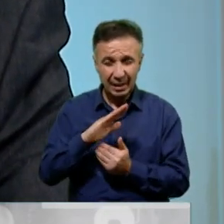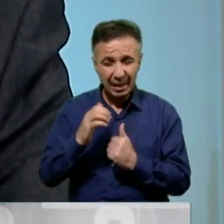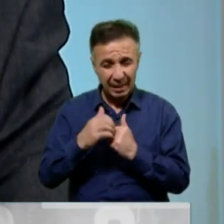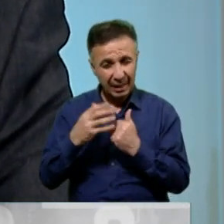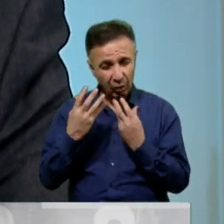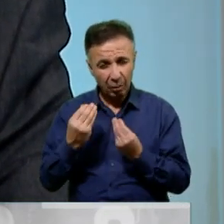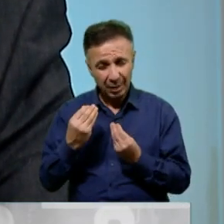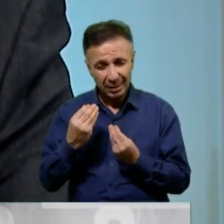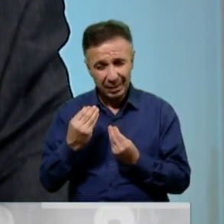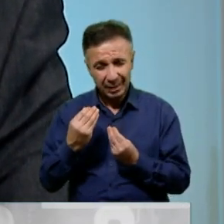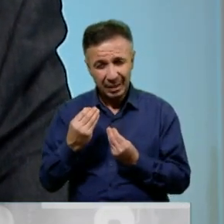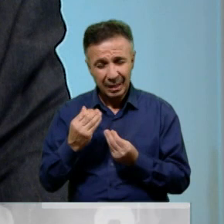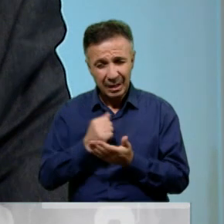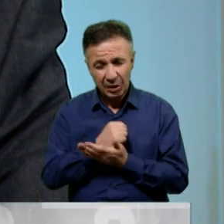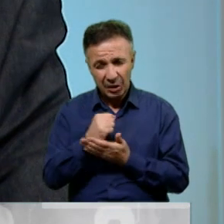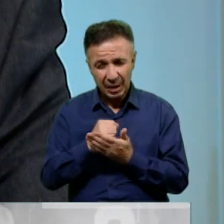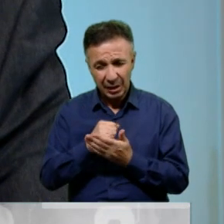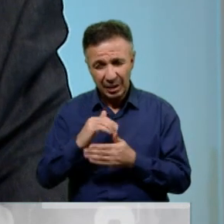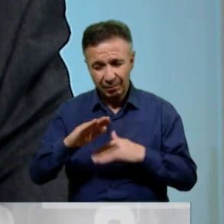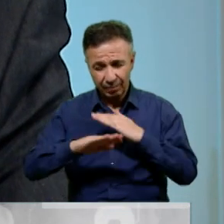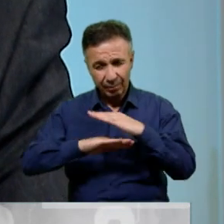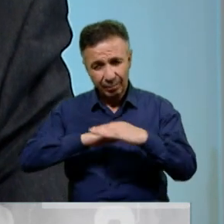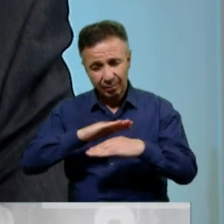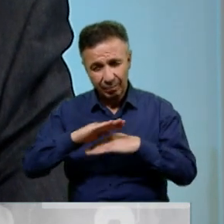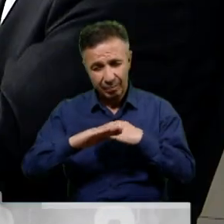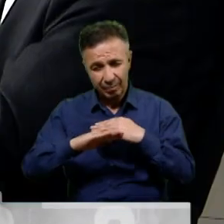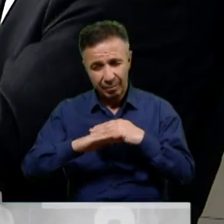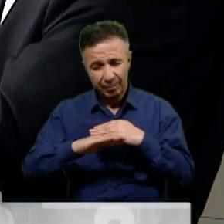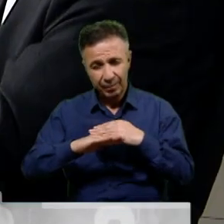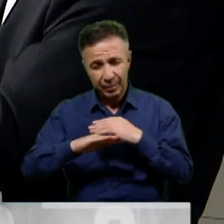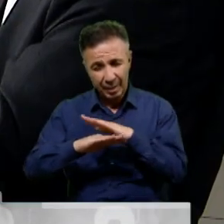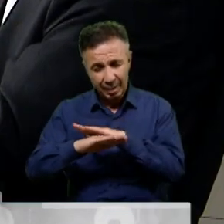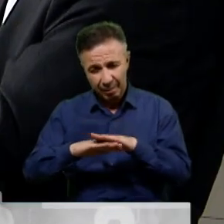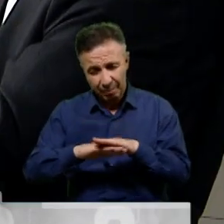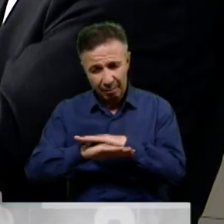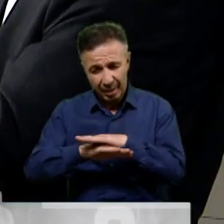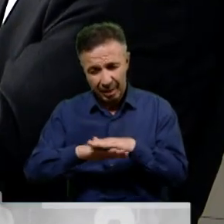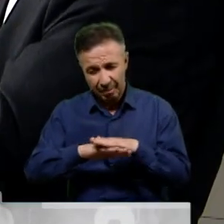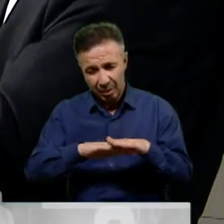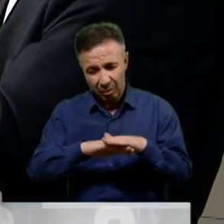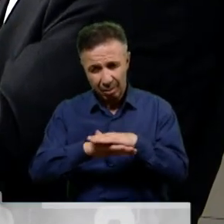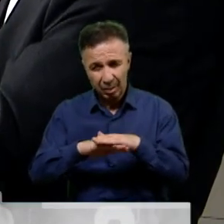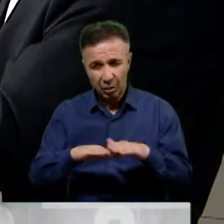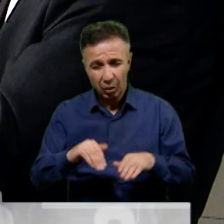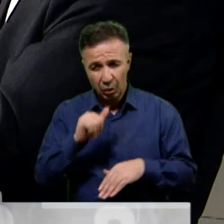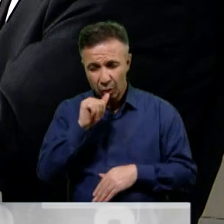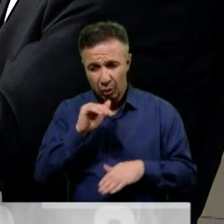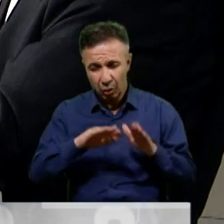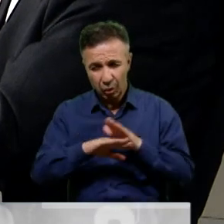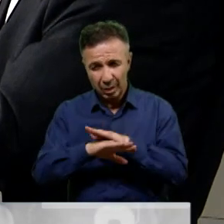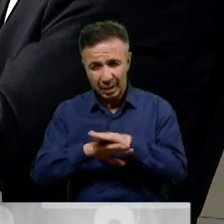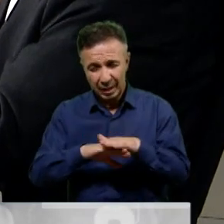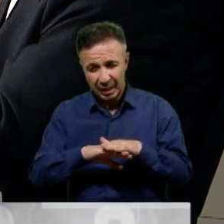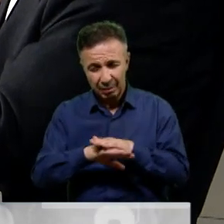ilaçlar, merhemler, onları kullanabilir. O merhemleri kullanmakla birlikte su değmesinde